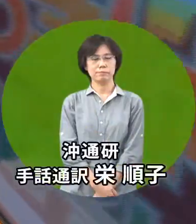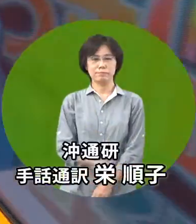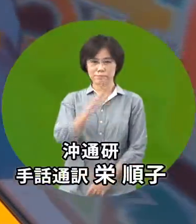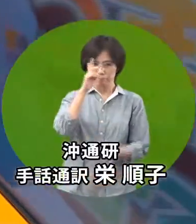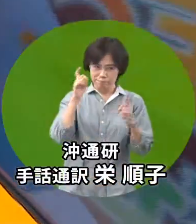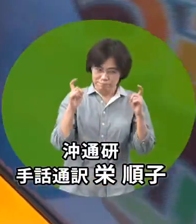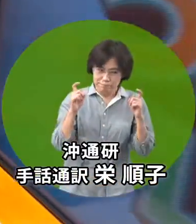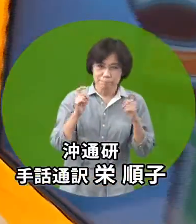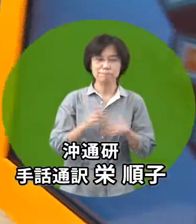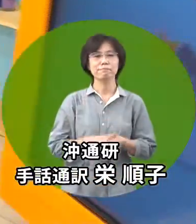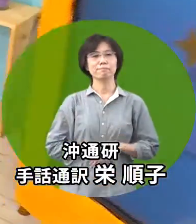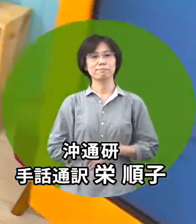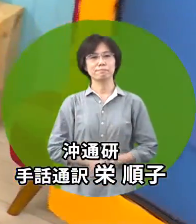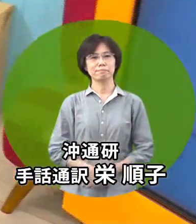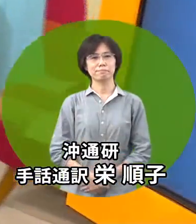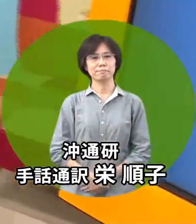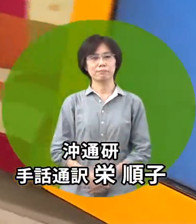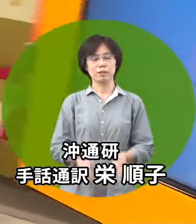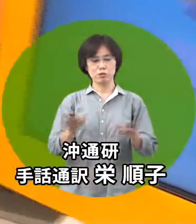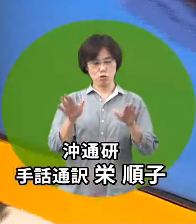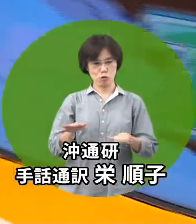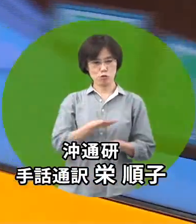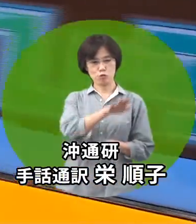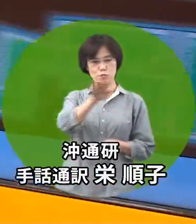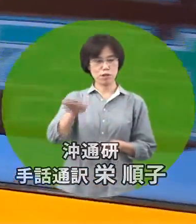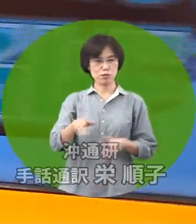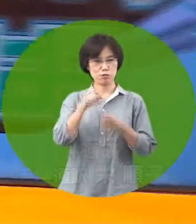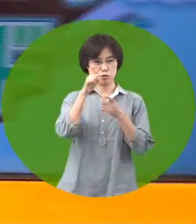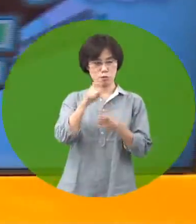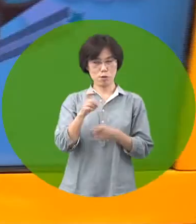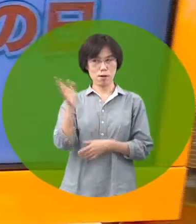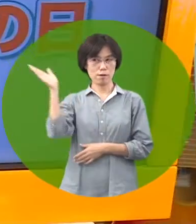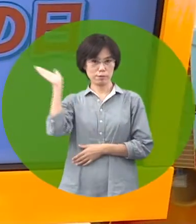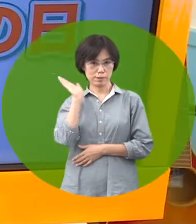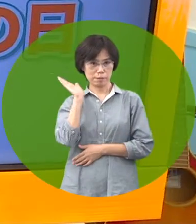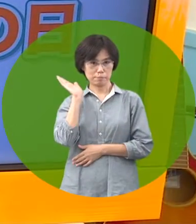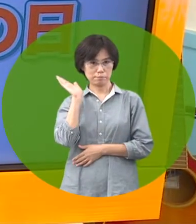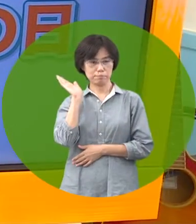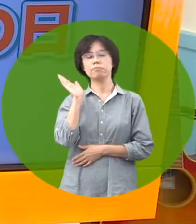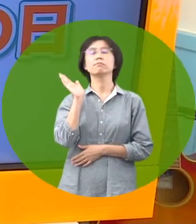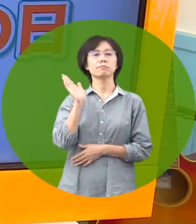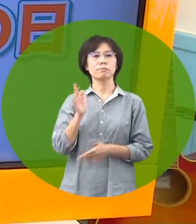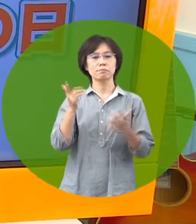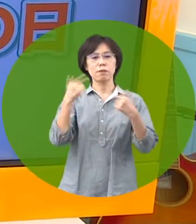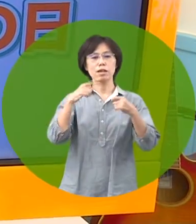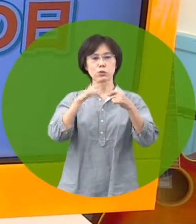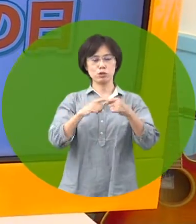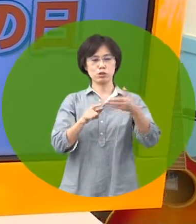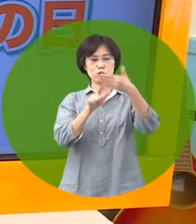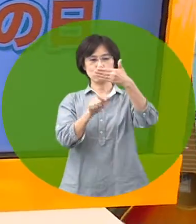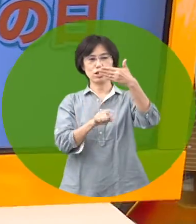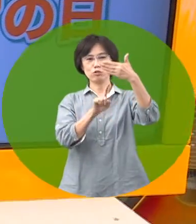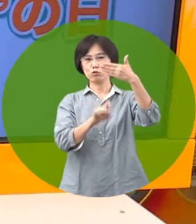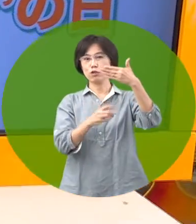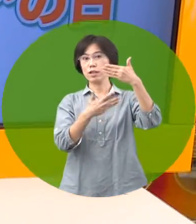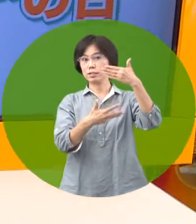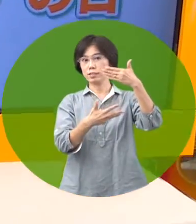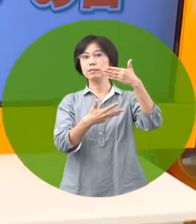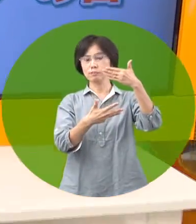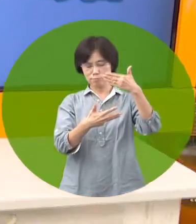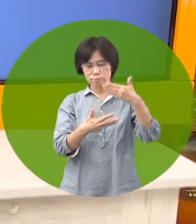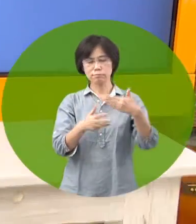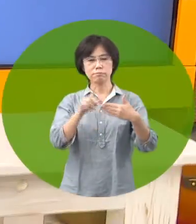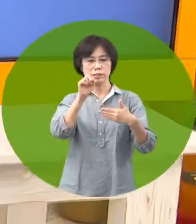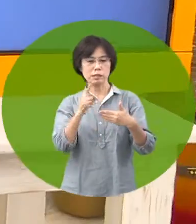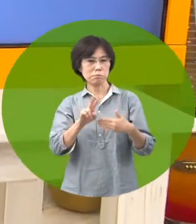ハイタイ。今日のうまんちゅワードはこちら。毎年9月18日は語呂合わ